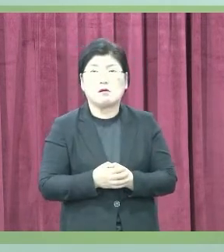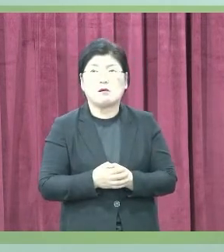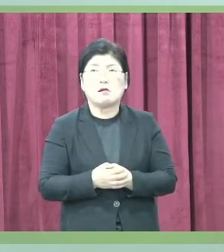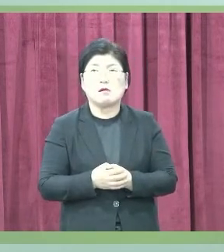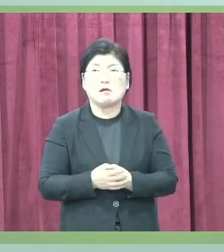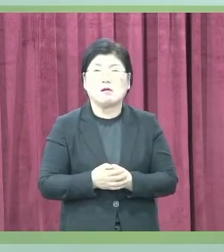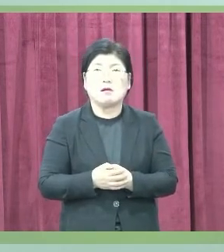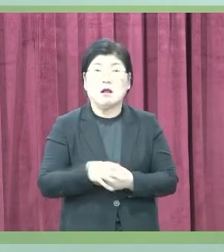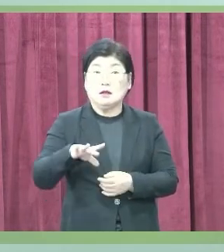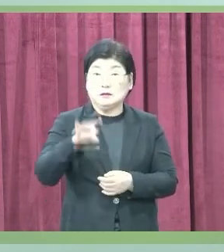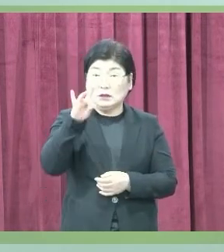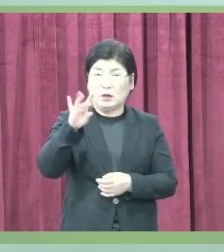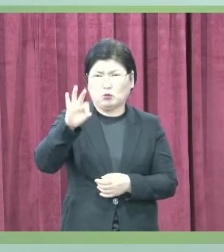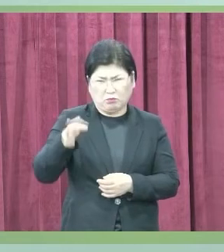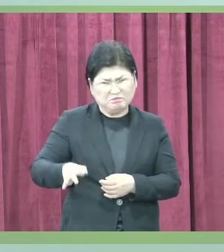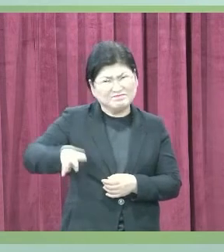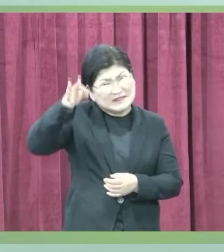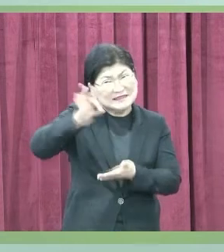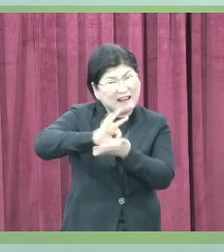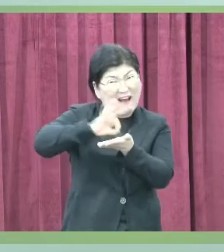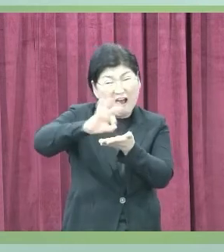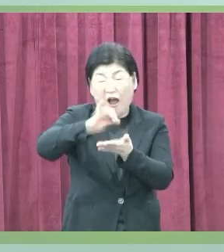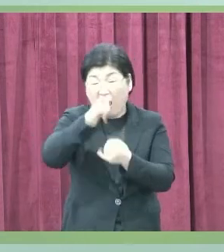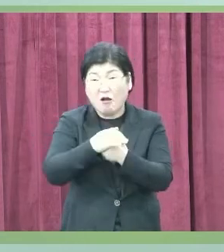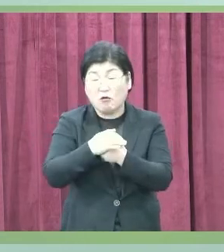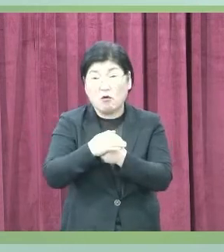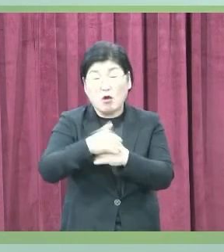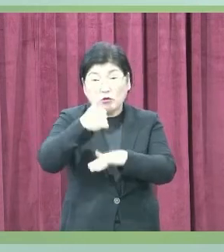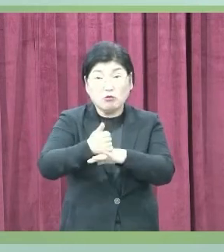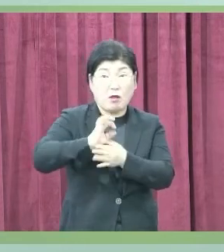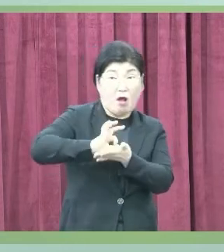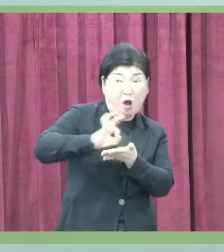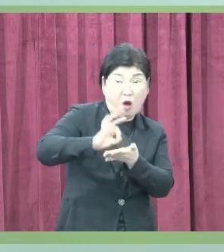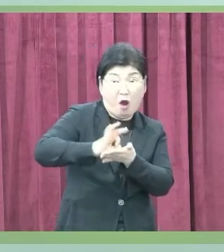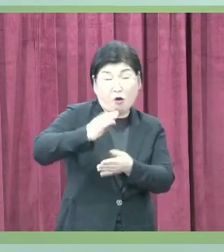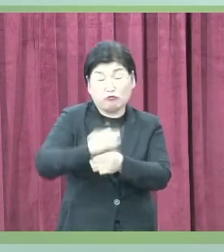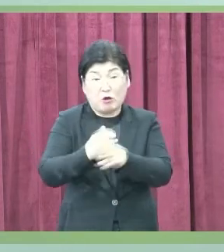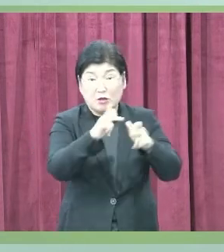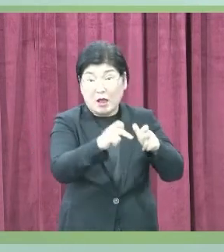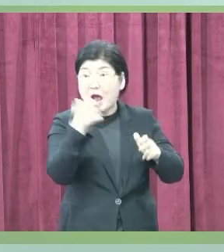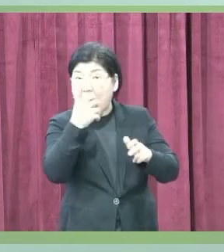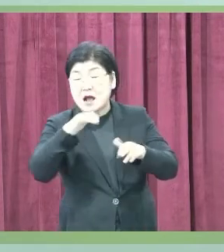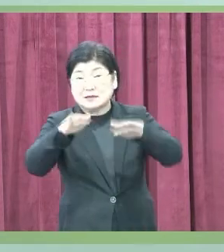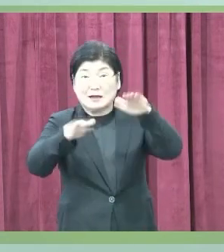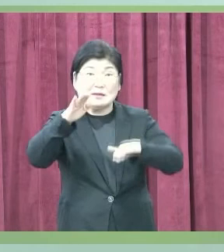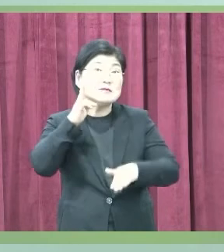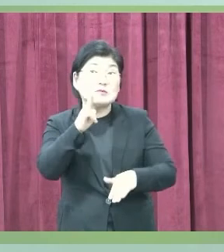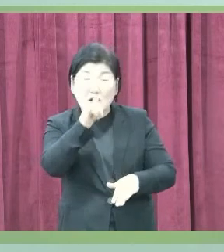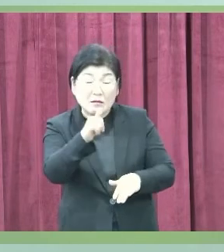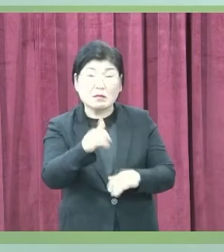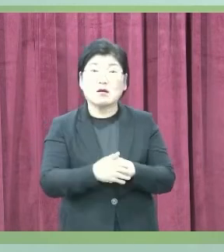이제 처음에 좀 높았다가 연령이 높아질수록 높아지잖아요. 근데 이제 장애인, 비장애인 차이가 꽤 나잖아요. 그런데